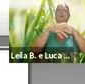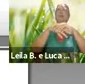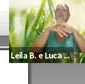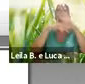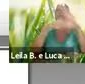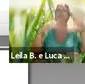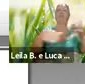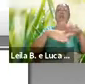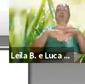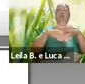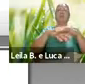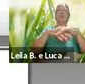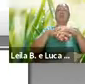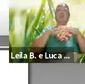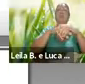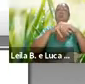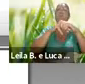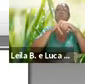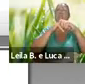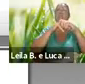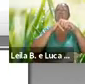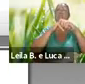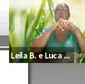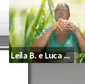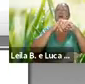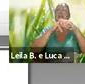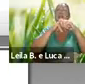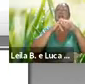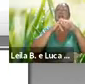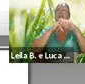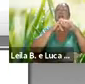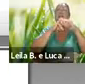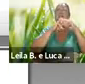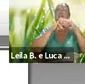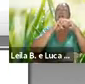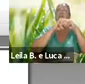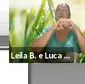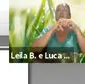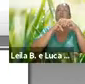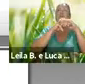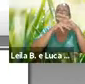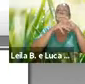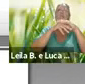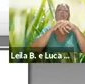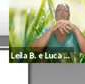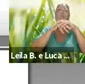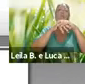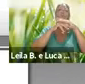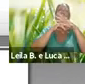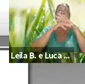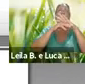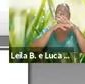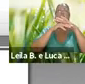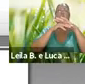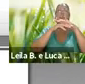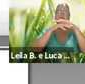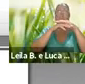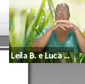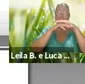Scusa, è incarnato in concentrazione mentale, identificandoli